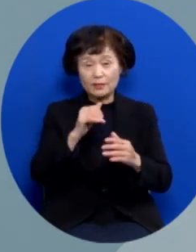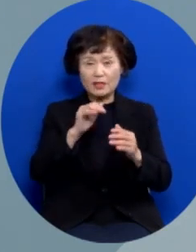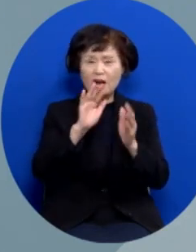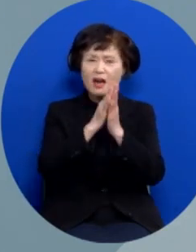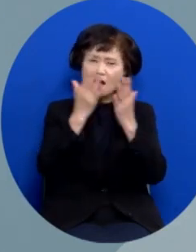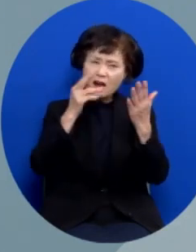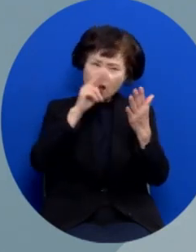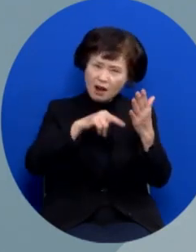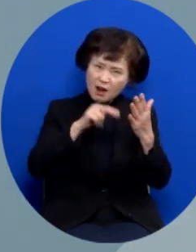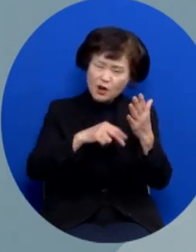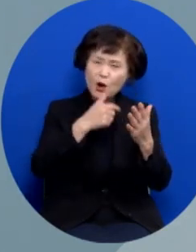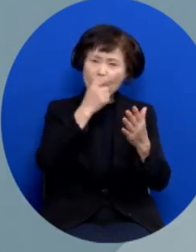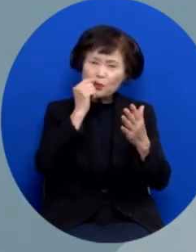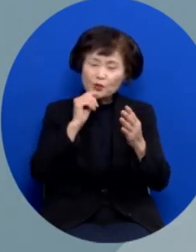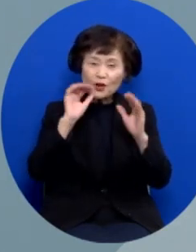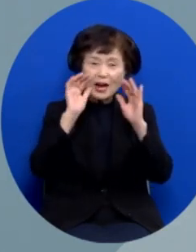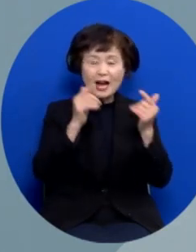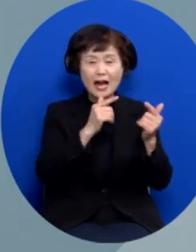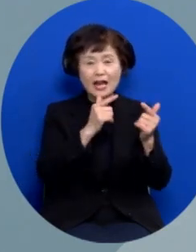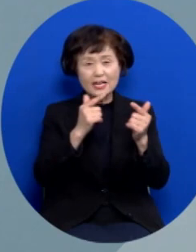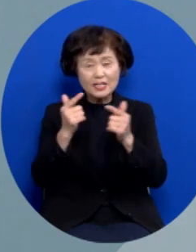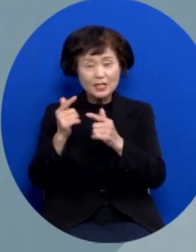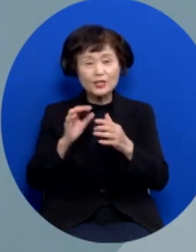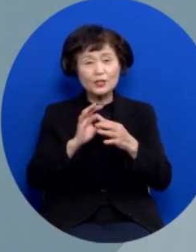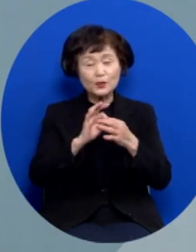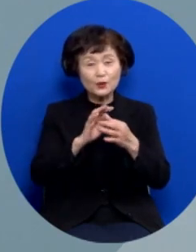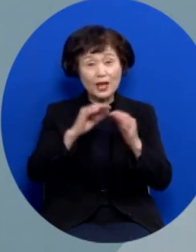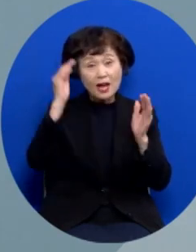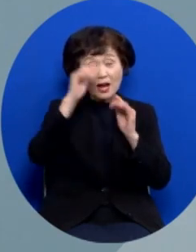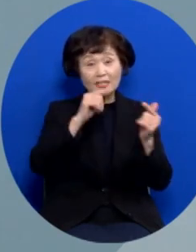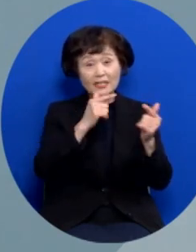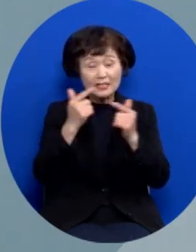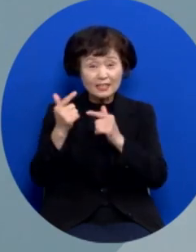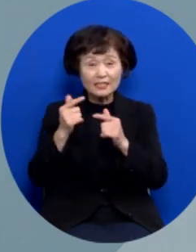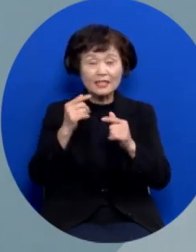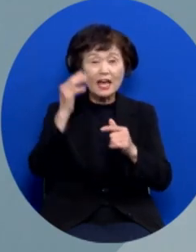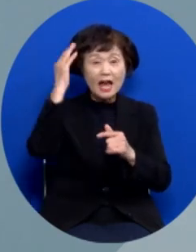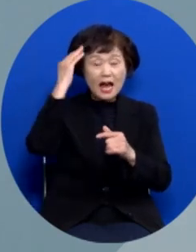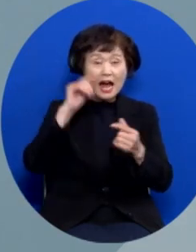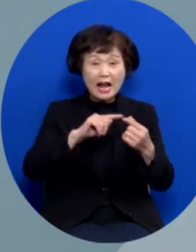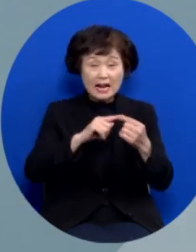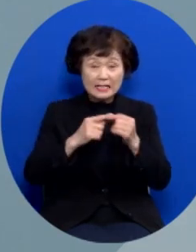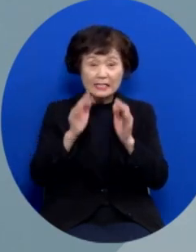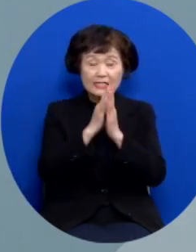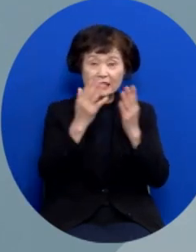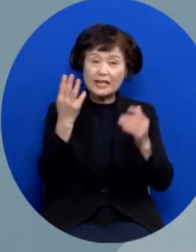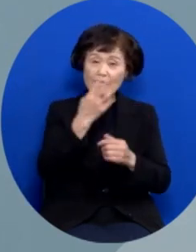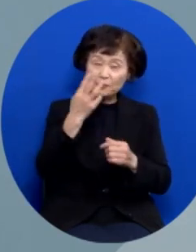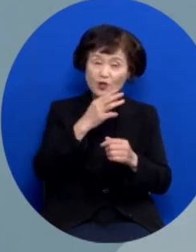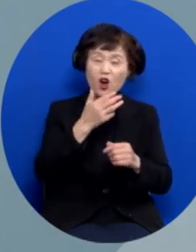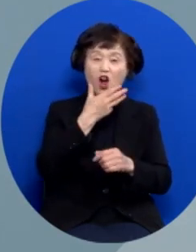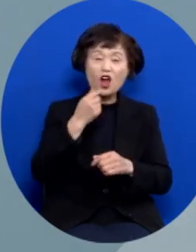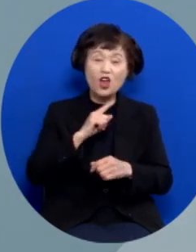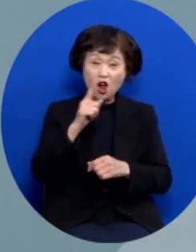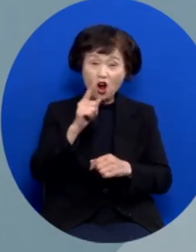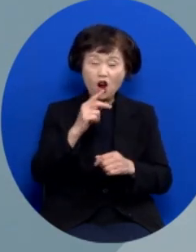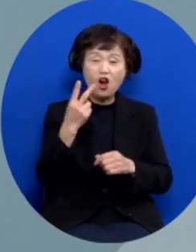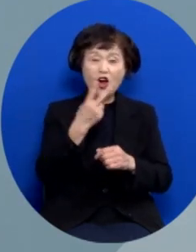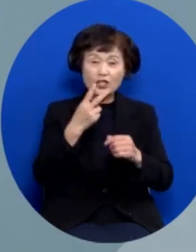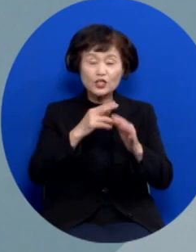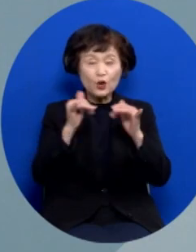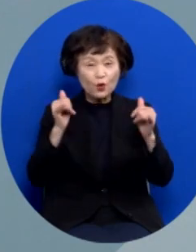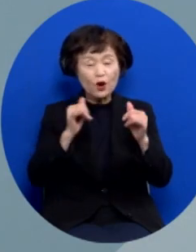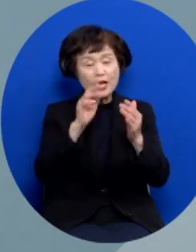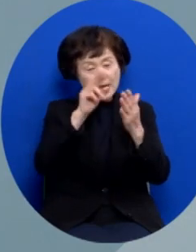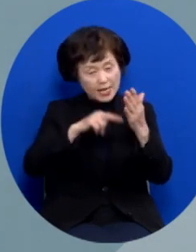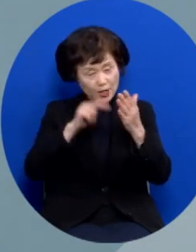아이들인데 삼촌 인천이라는 프로그램을 통해 학생들이 한글책 3000권 영어책 2000권을 졸업하기 전에 읽고 졸업할 수 있는